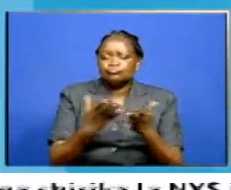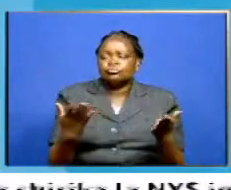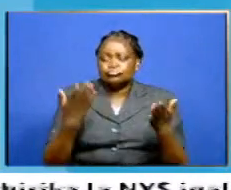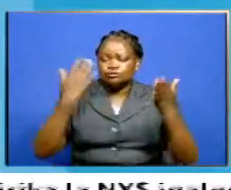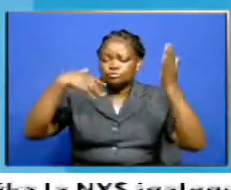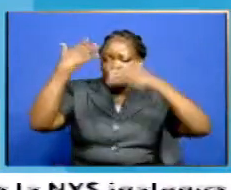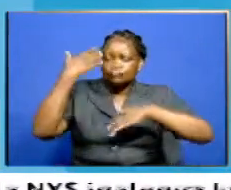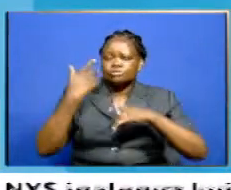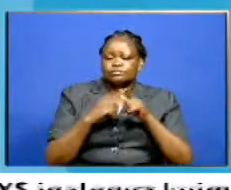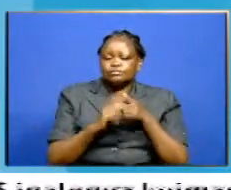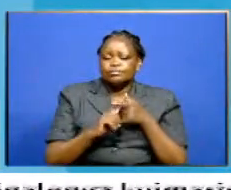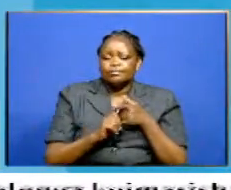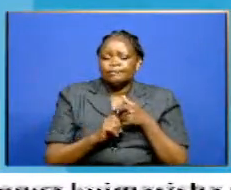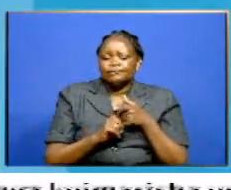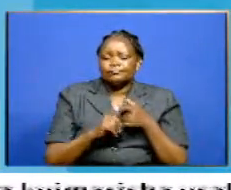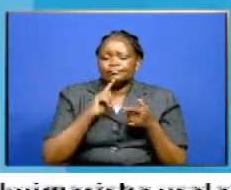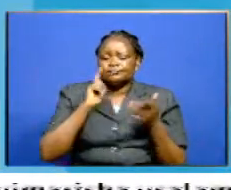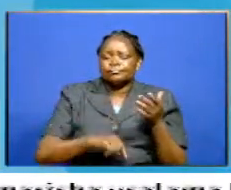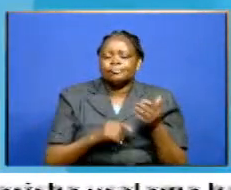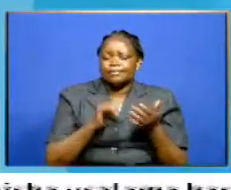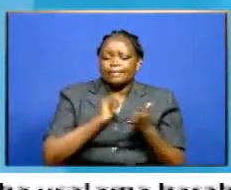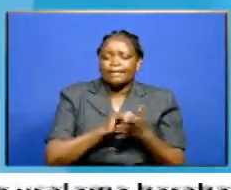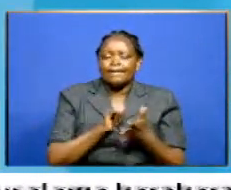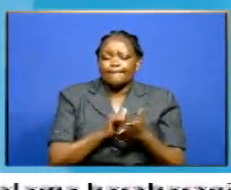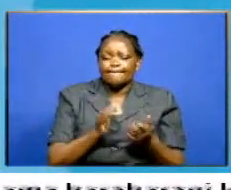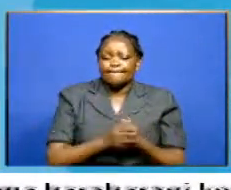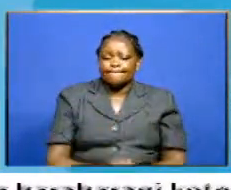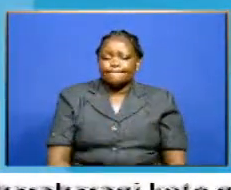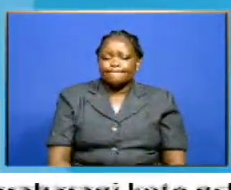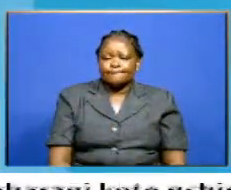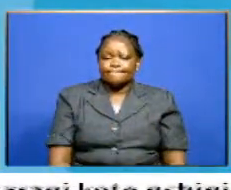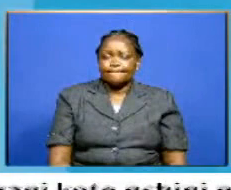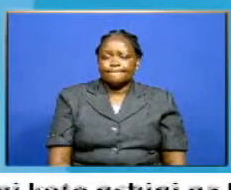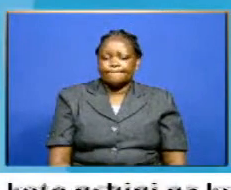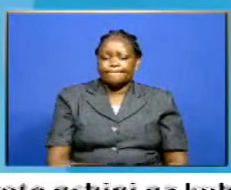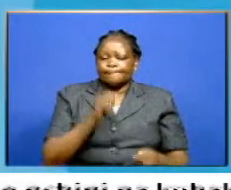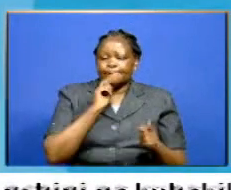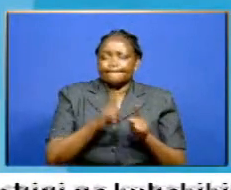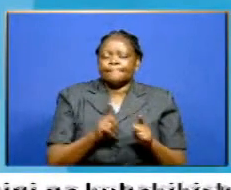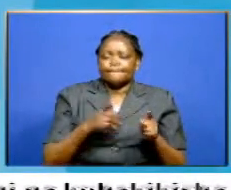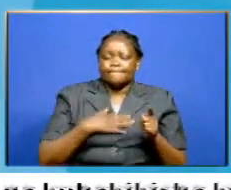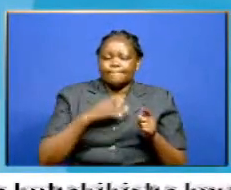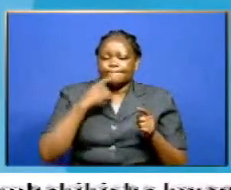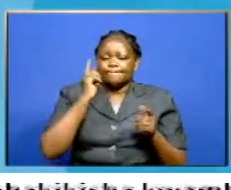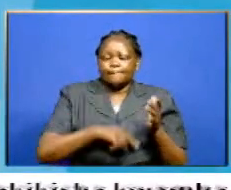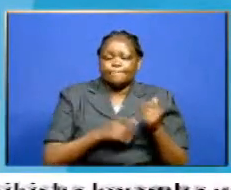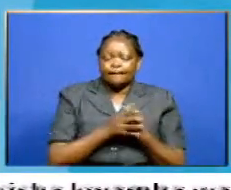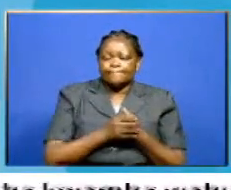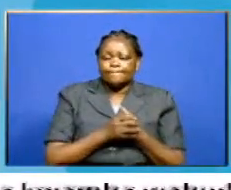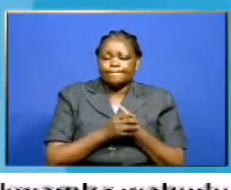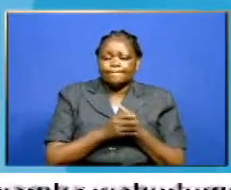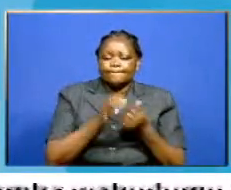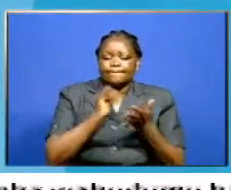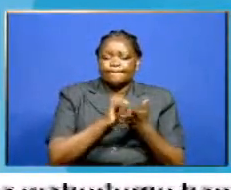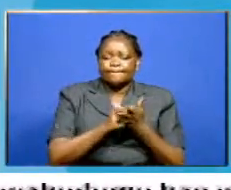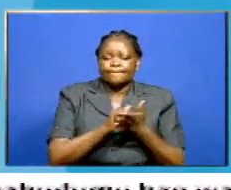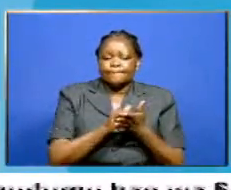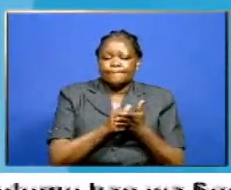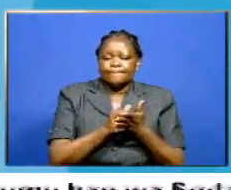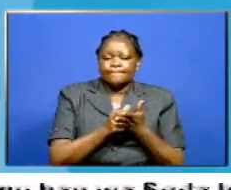vikuu, ningesema kwamba hata vile ndugu yangu alikuwa amesema hapo awali kwamba